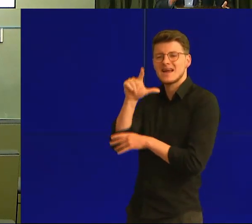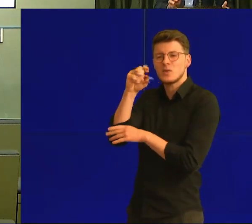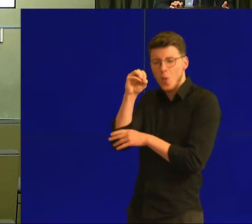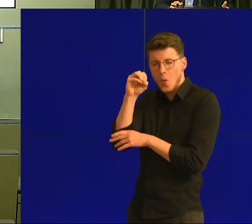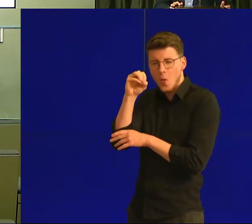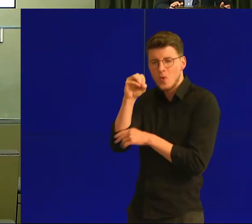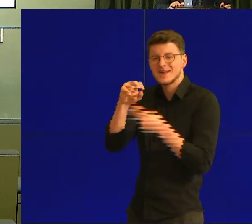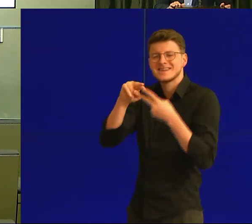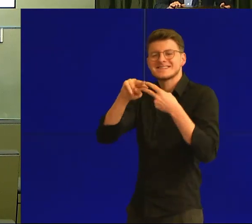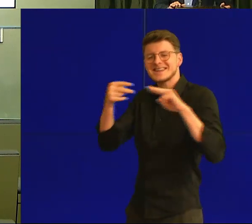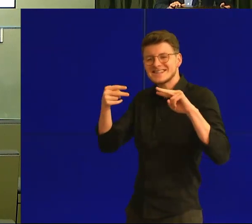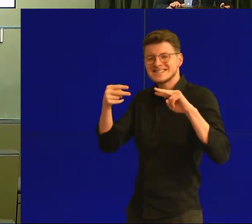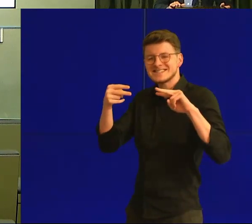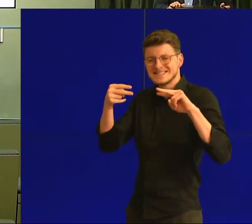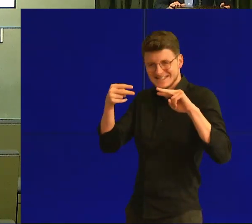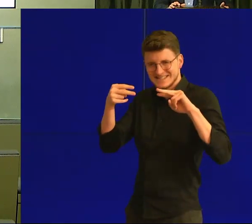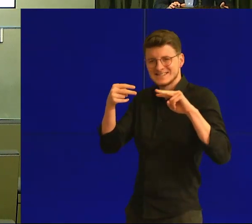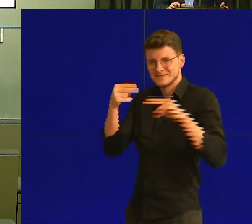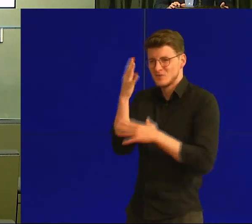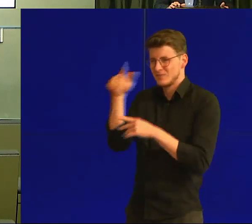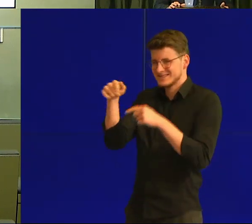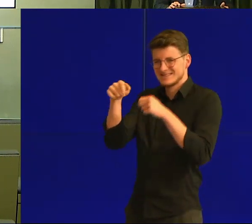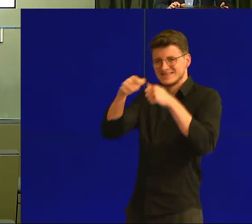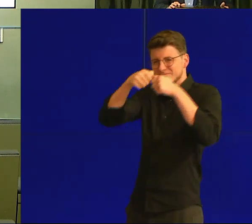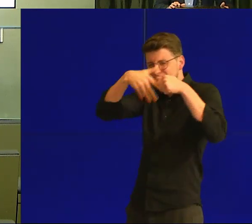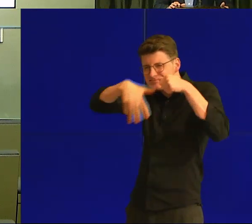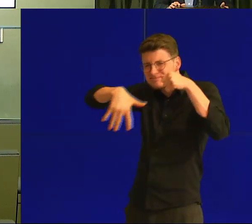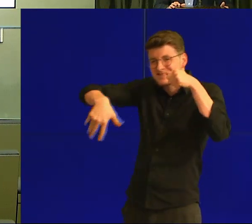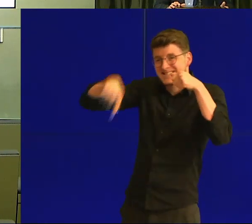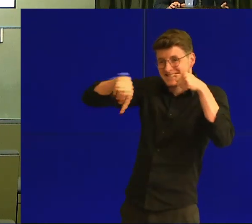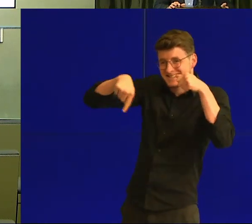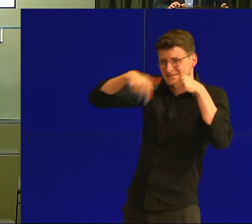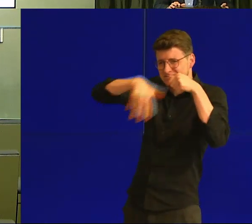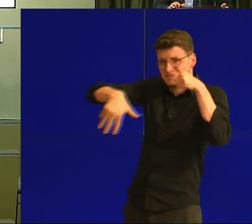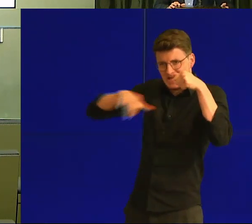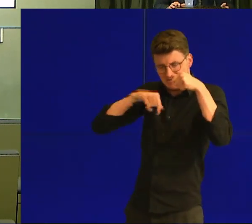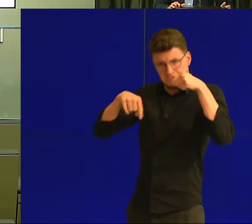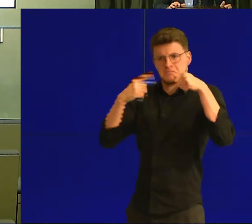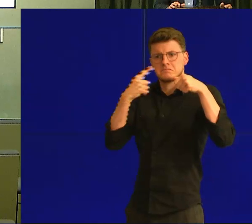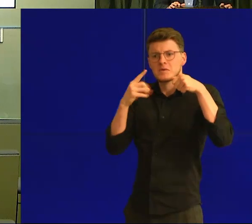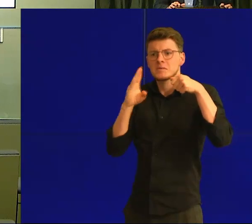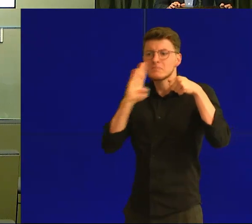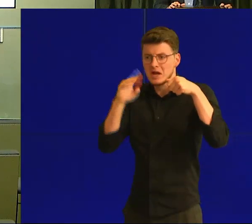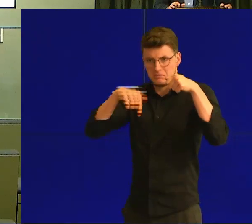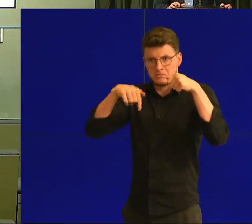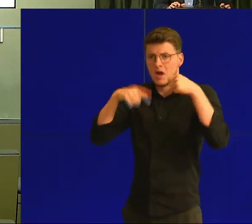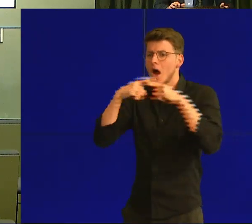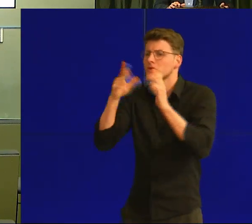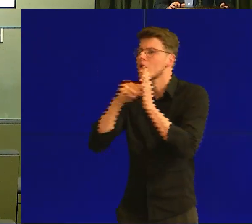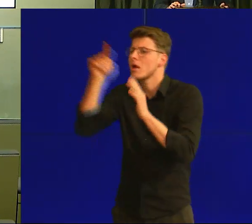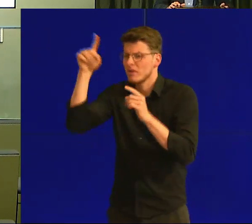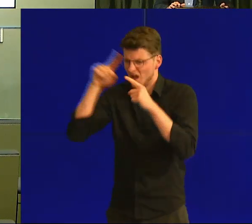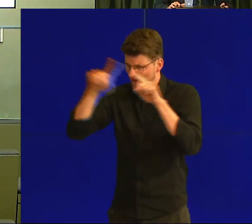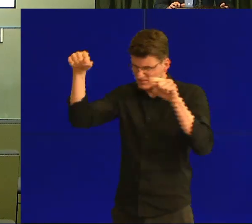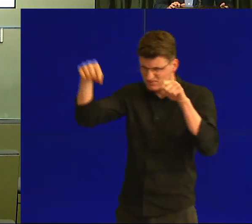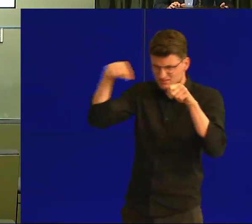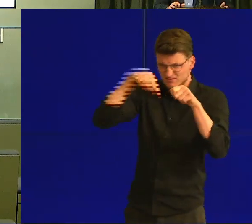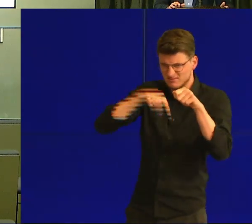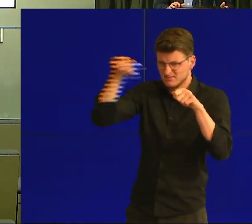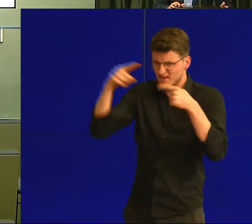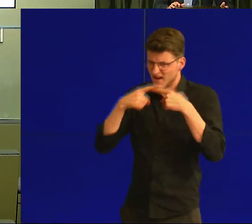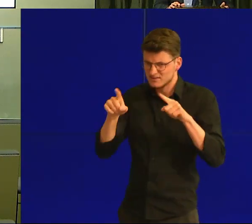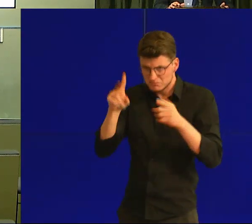bourse article il est extrait nouveau club de femmes et savannah auquel évoluent civelli